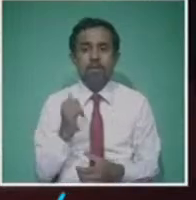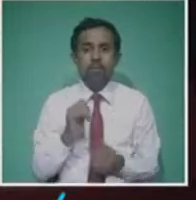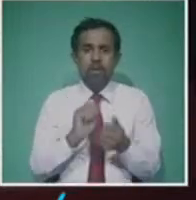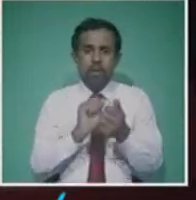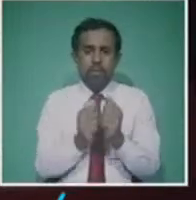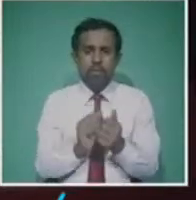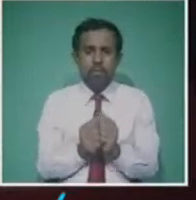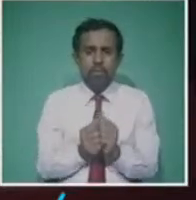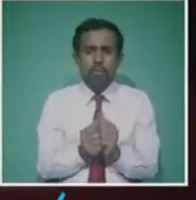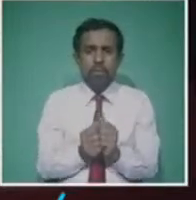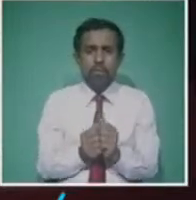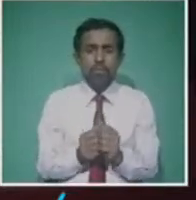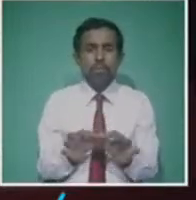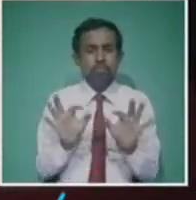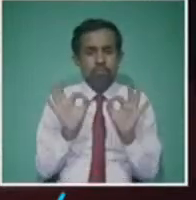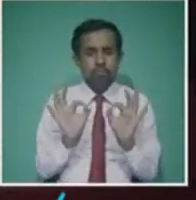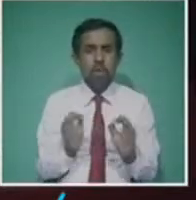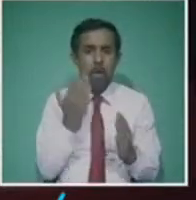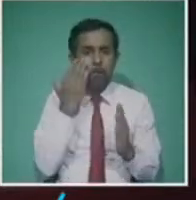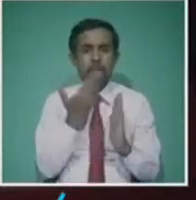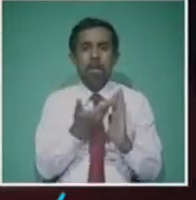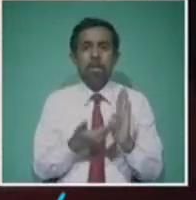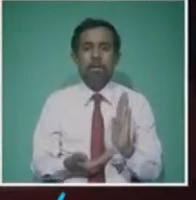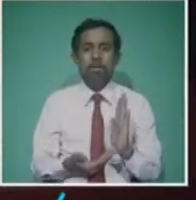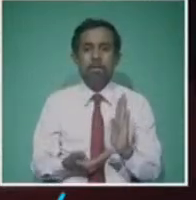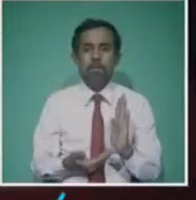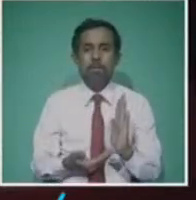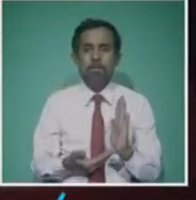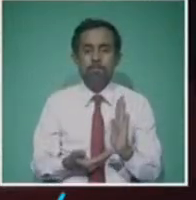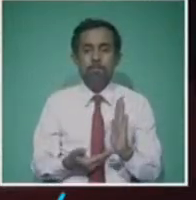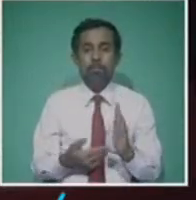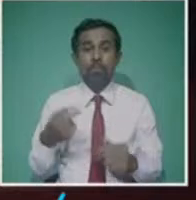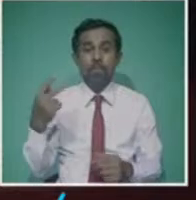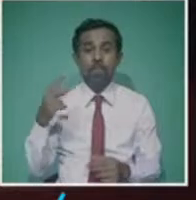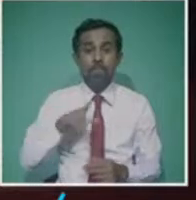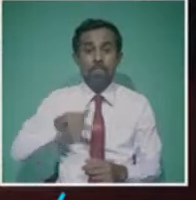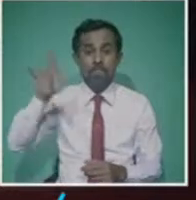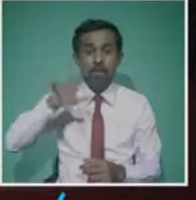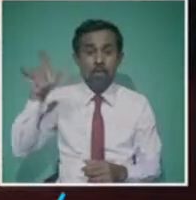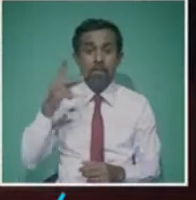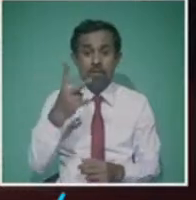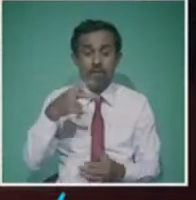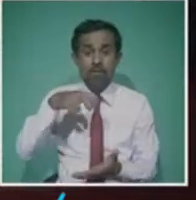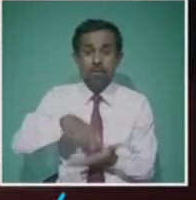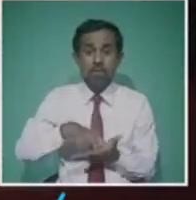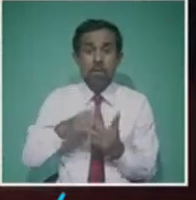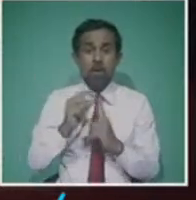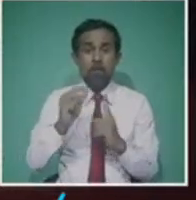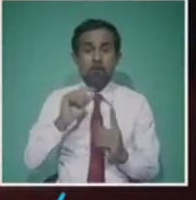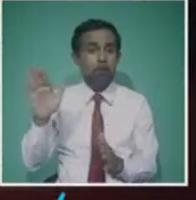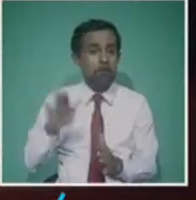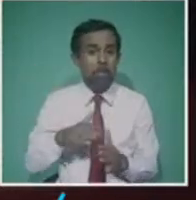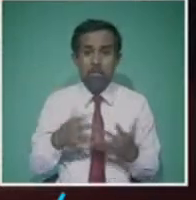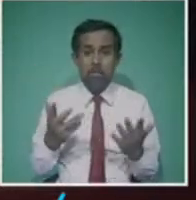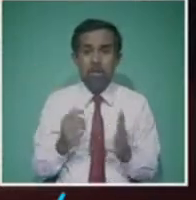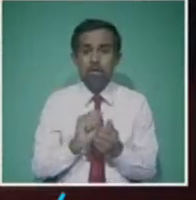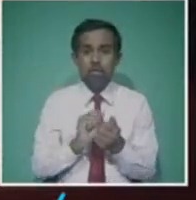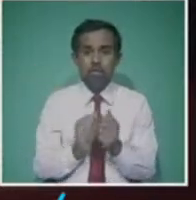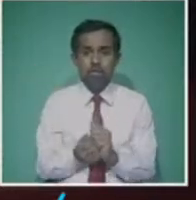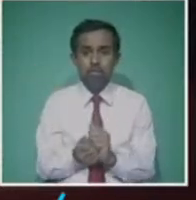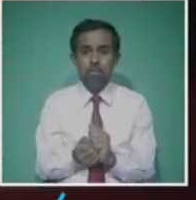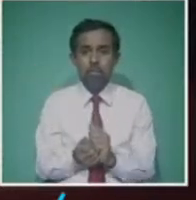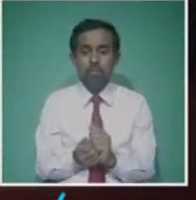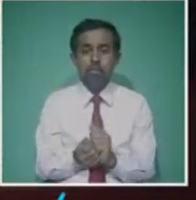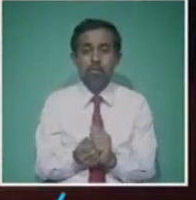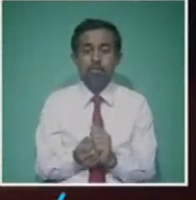සංශෝධන සාධනීය භාවයක් පෙන්වනවා. දිට්ඨ පුරේෂයන්ට පාර්ලිමේන්තු ඒමට නොහැකි වීමට ගේන සංශෝධනය